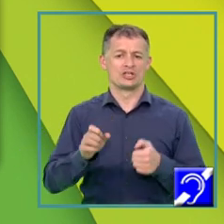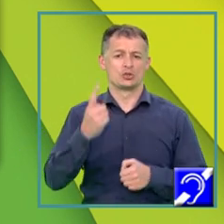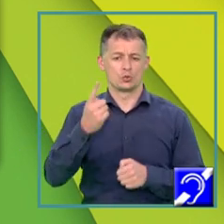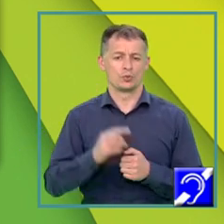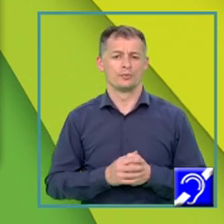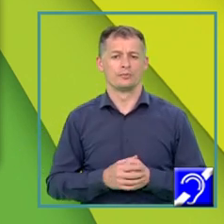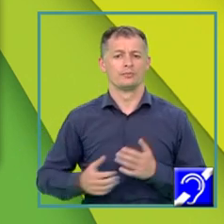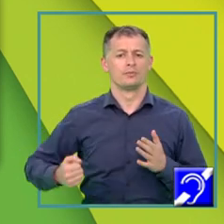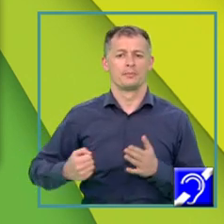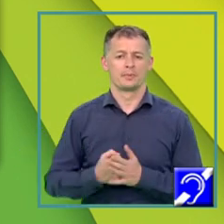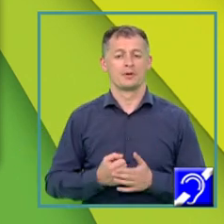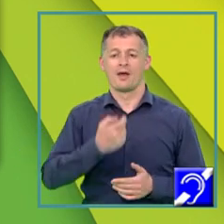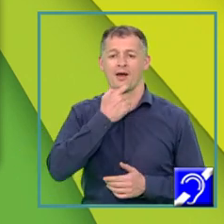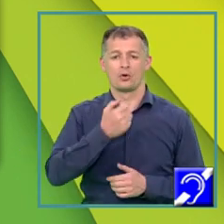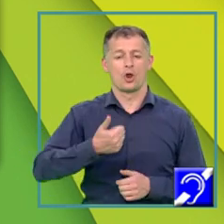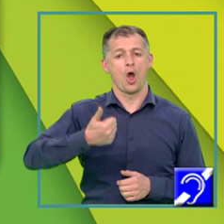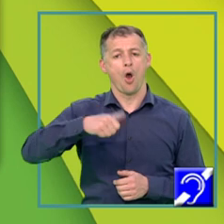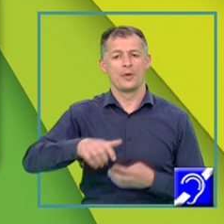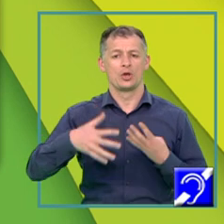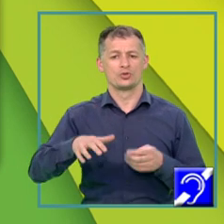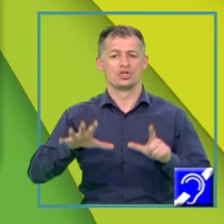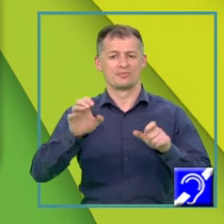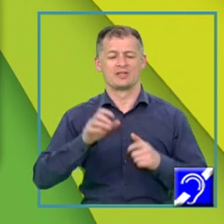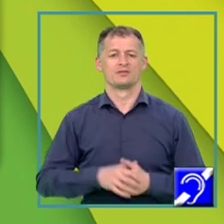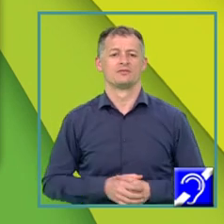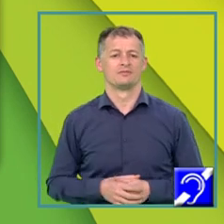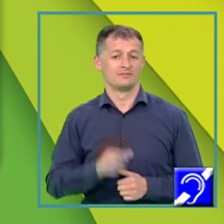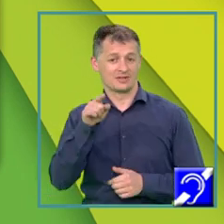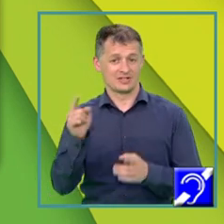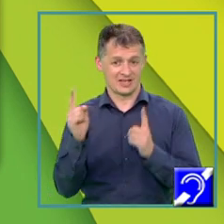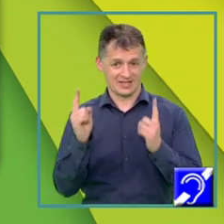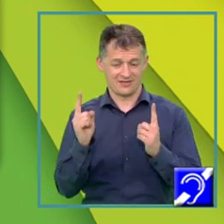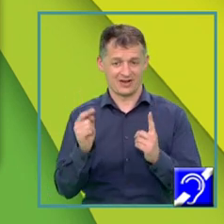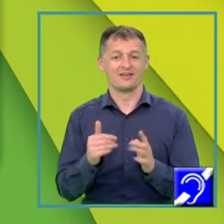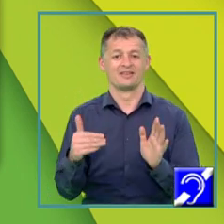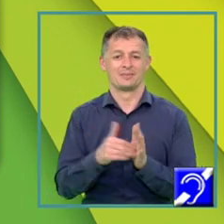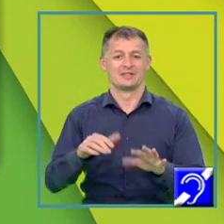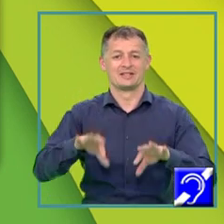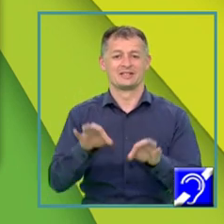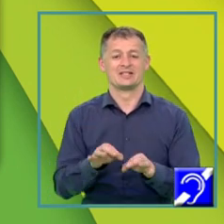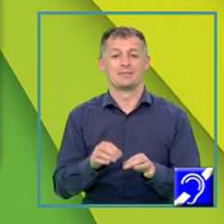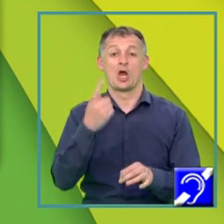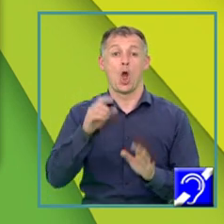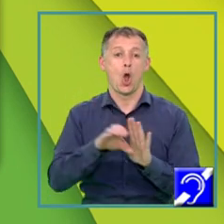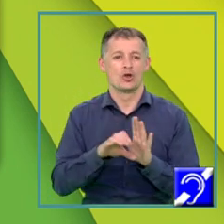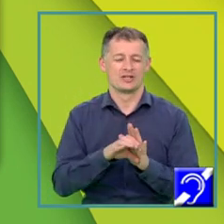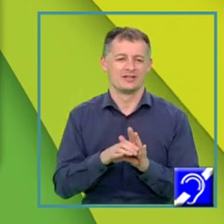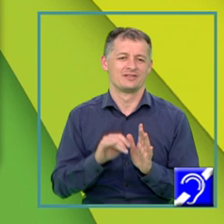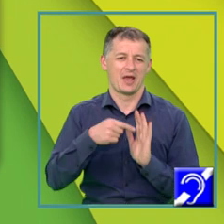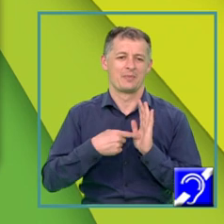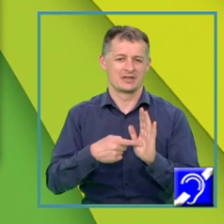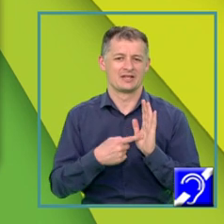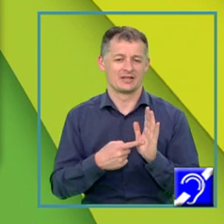1961 la 1970. În acest interval trebuie noi să găsim o Constituție și prezentarea